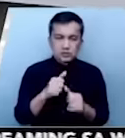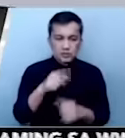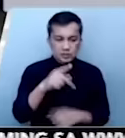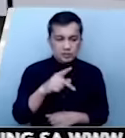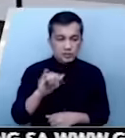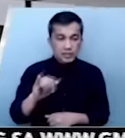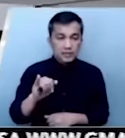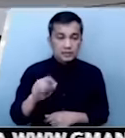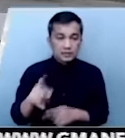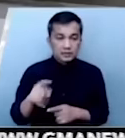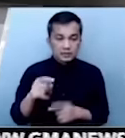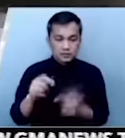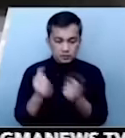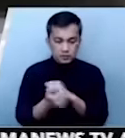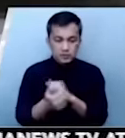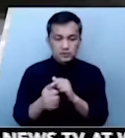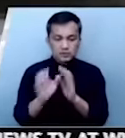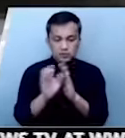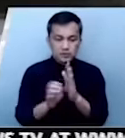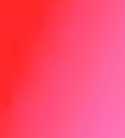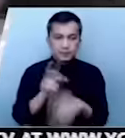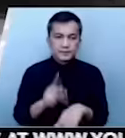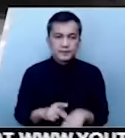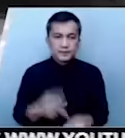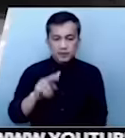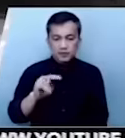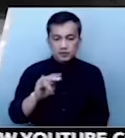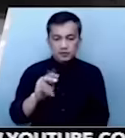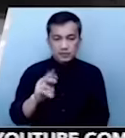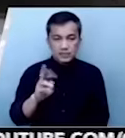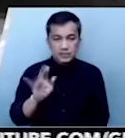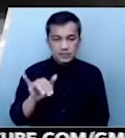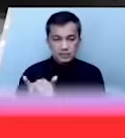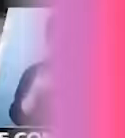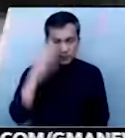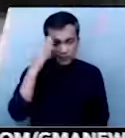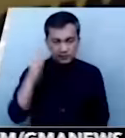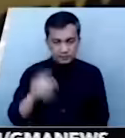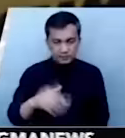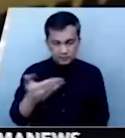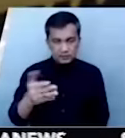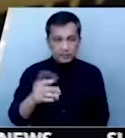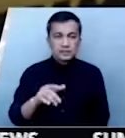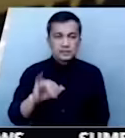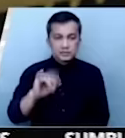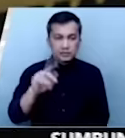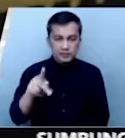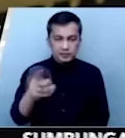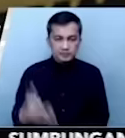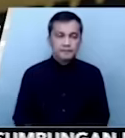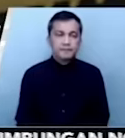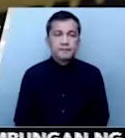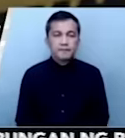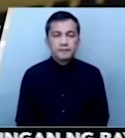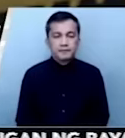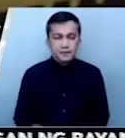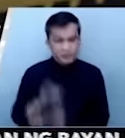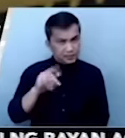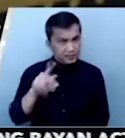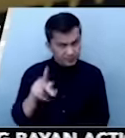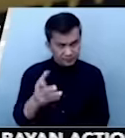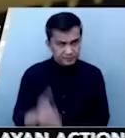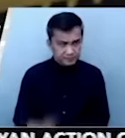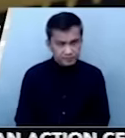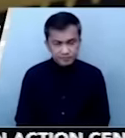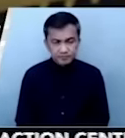Pilipinas. Mula sa North Sagaray, Bulacan, nakatutukla si JP Sarian. JP? At